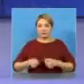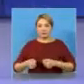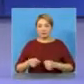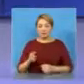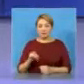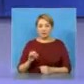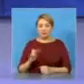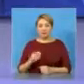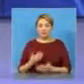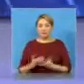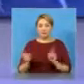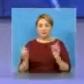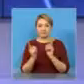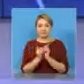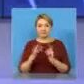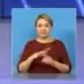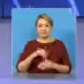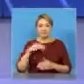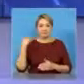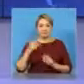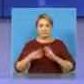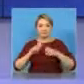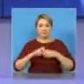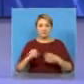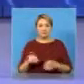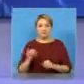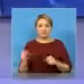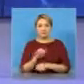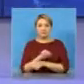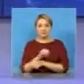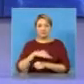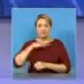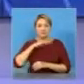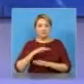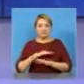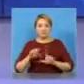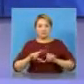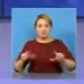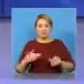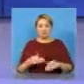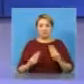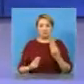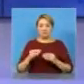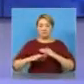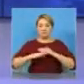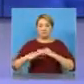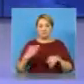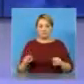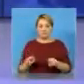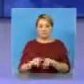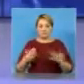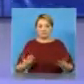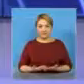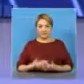Асхату Шахарову. На встрече актюбинцы поднимали проблему общественного транспорта, нехватки школ и детских игровых площадок. Кроме того,